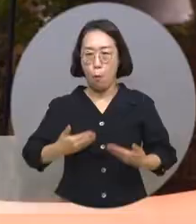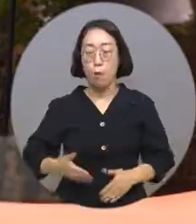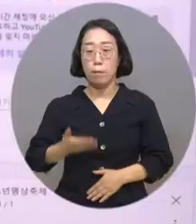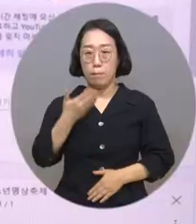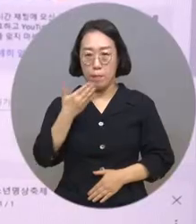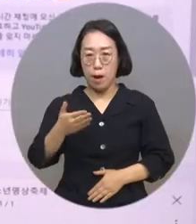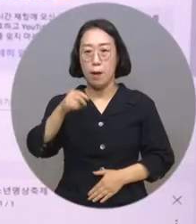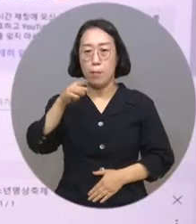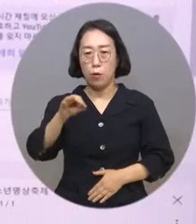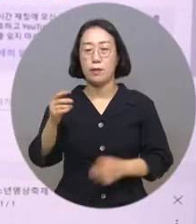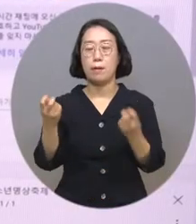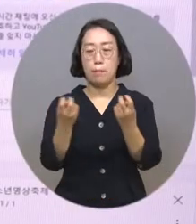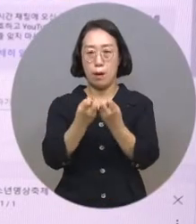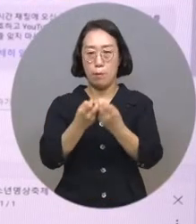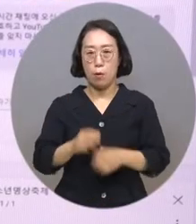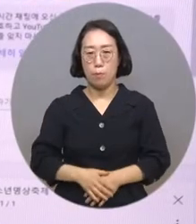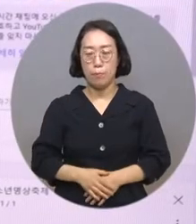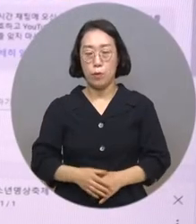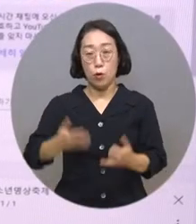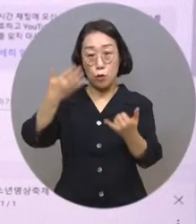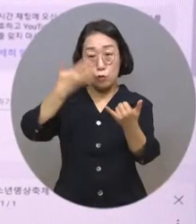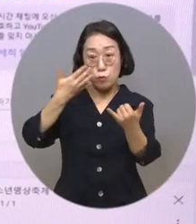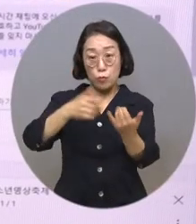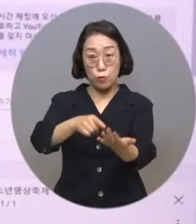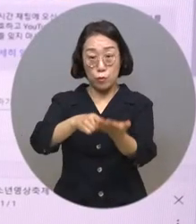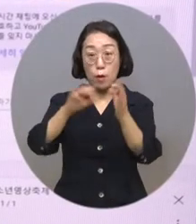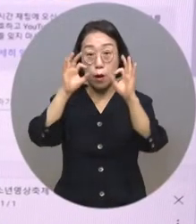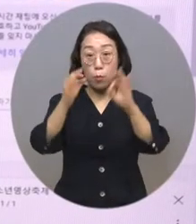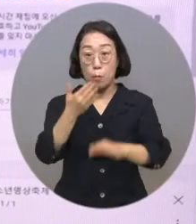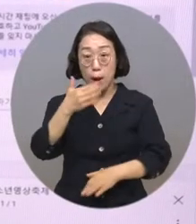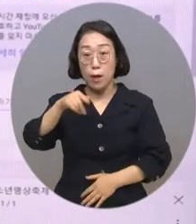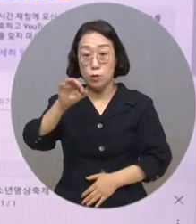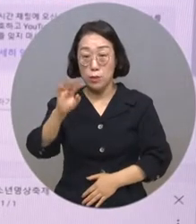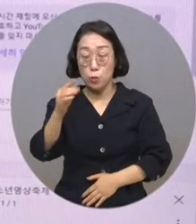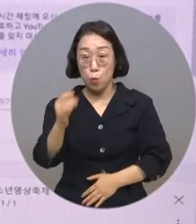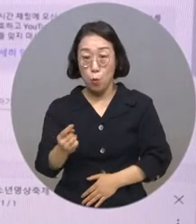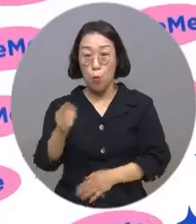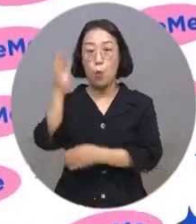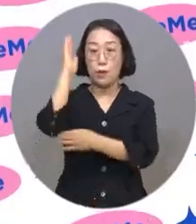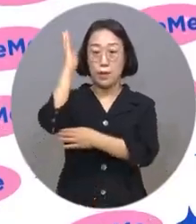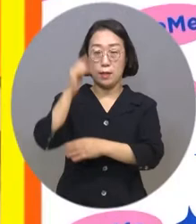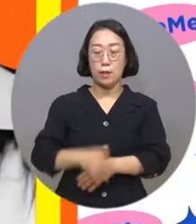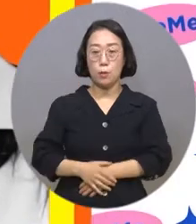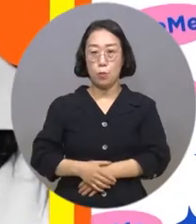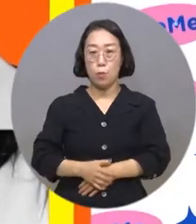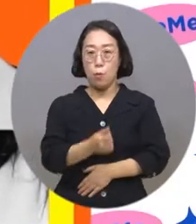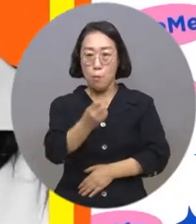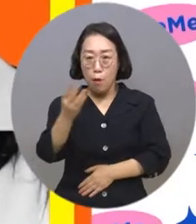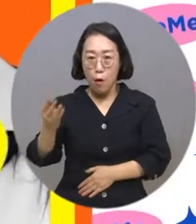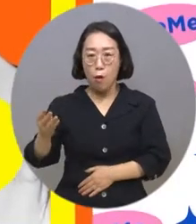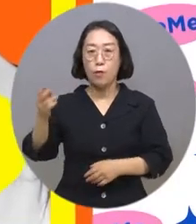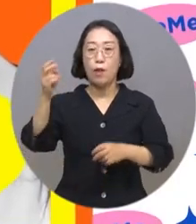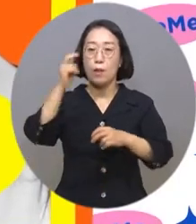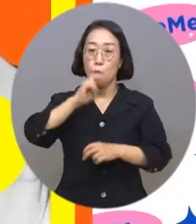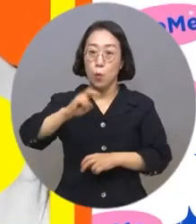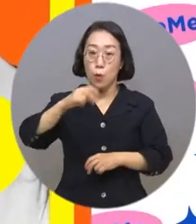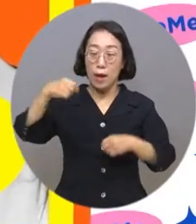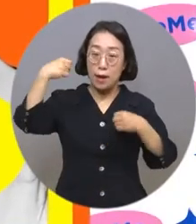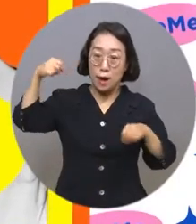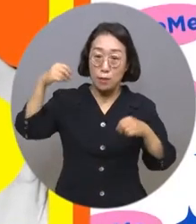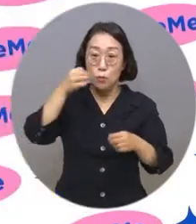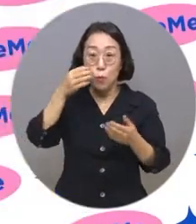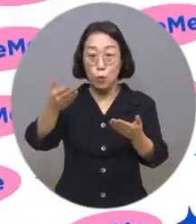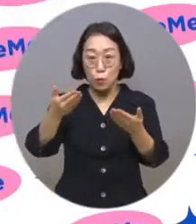합니다. 유튜브로도 송출되는 올림픽 금메달리스트 진종호 선수의 강연과 여러 가수가 참여하는 콘서트 등의